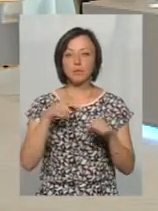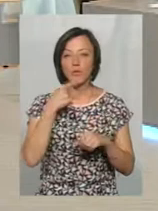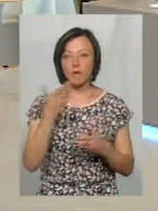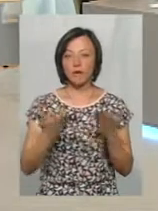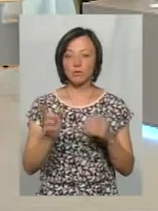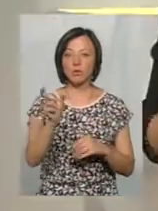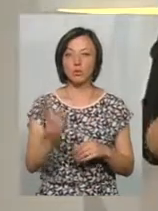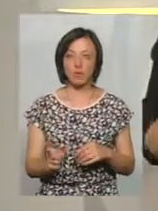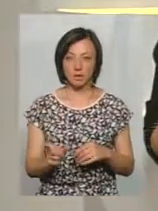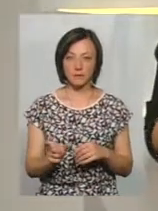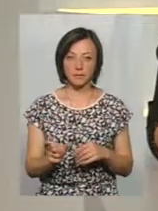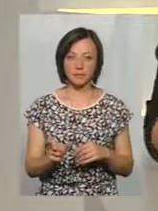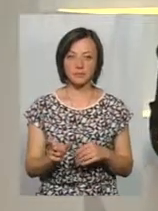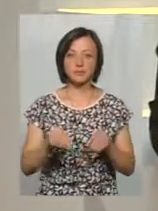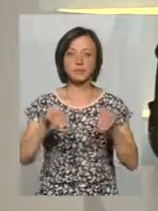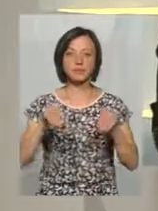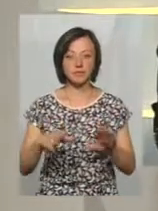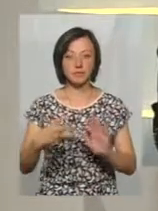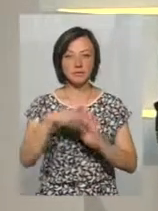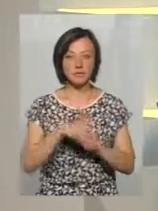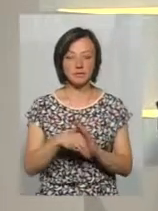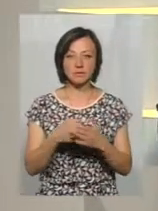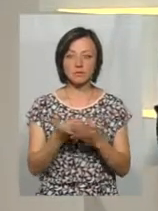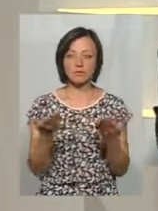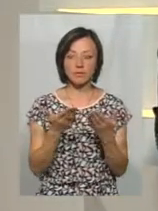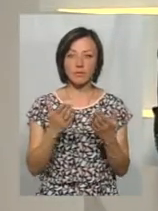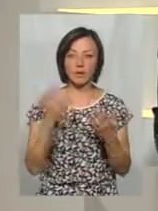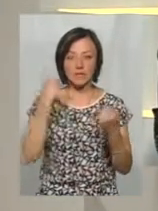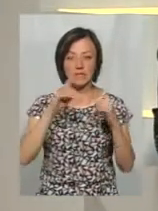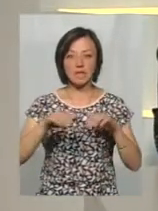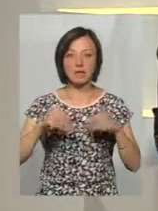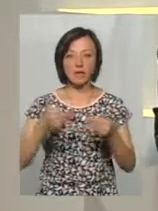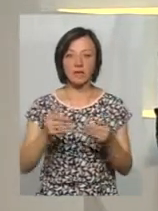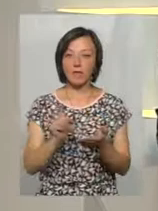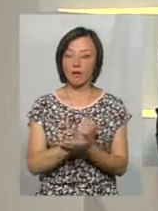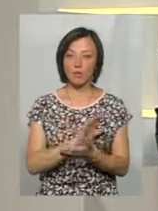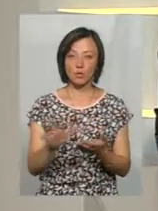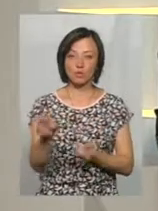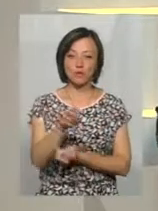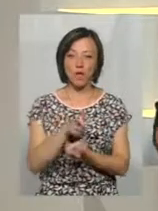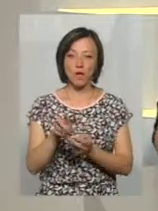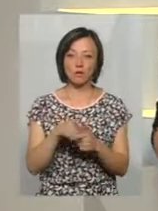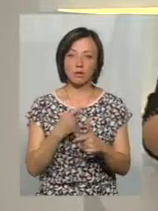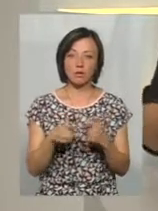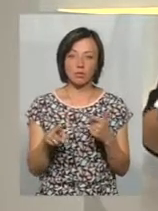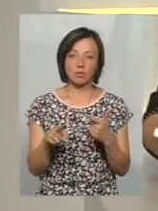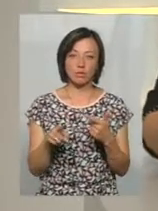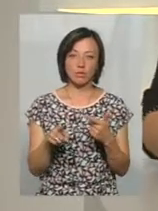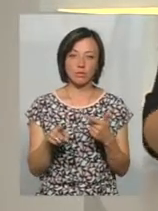людина, вирішила долучитись до якоїсь ініціативи, то не обов'язково шукати або там йти